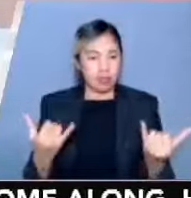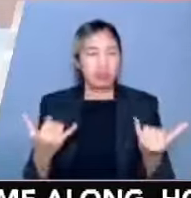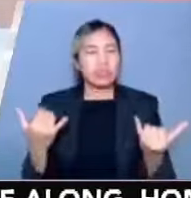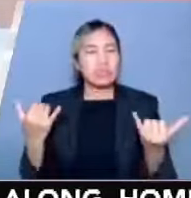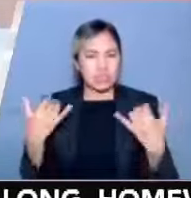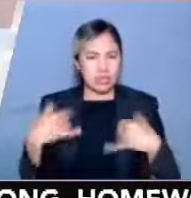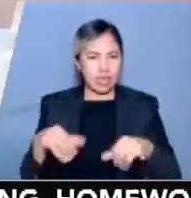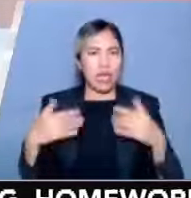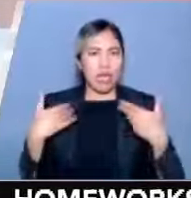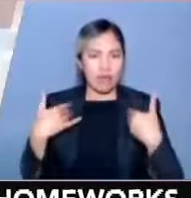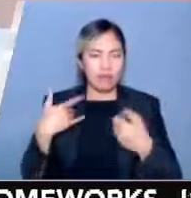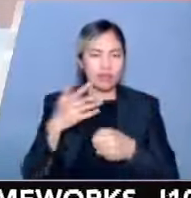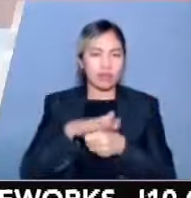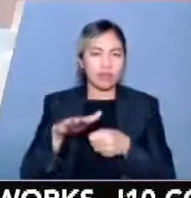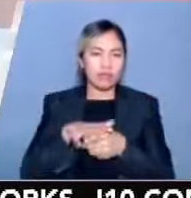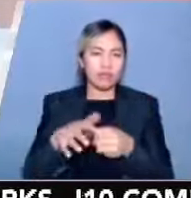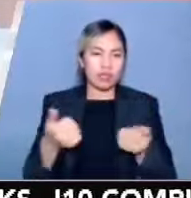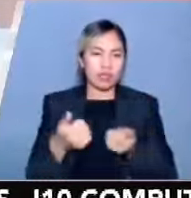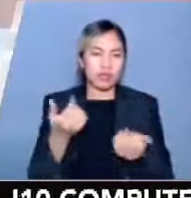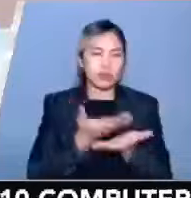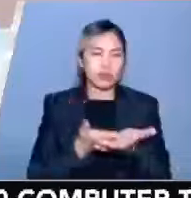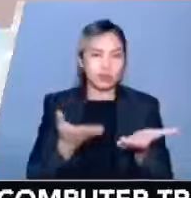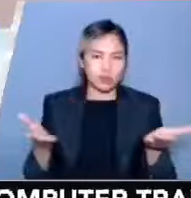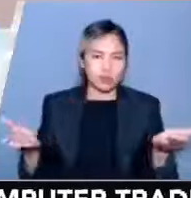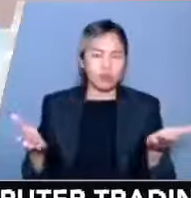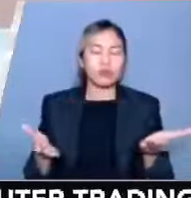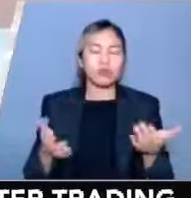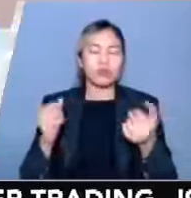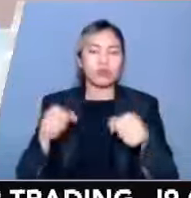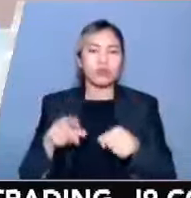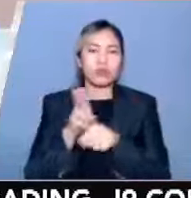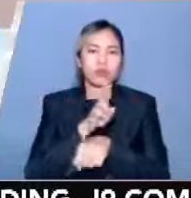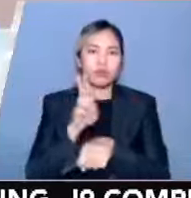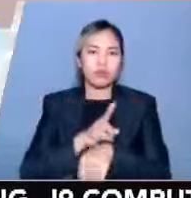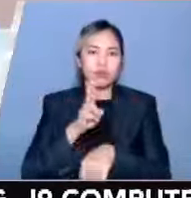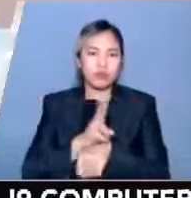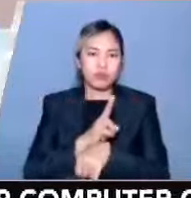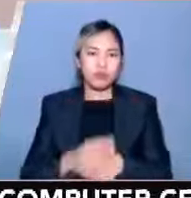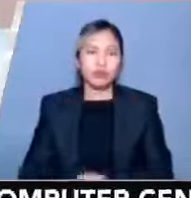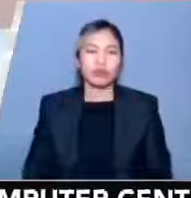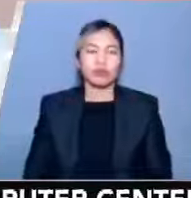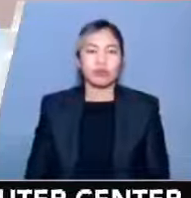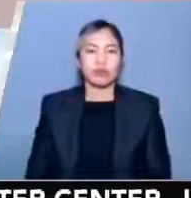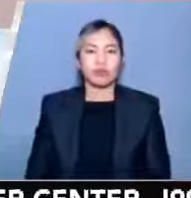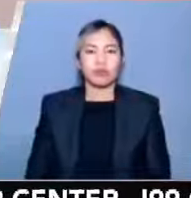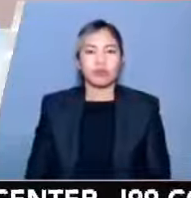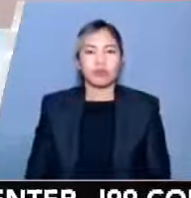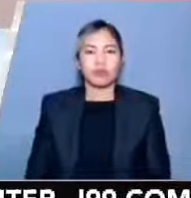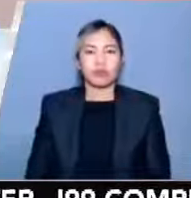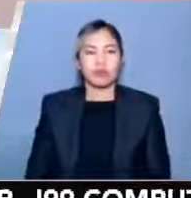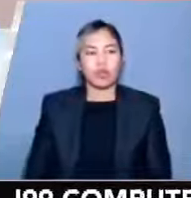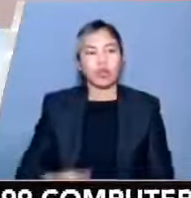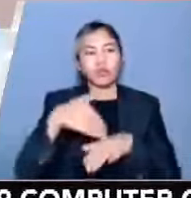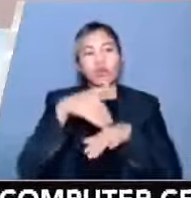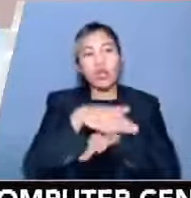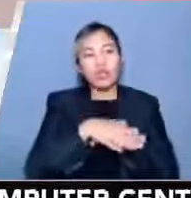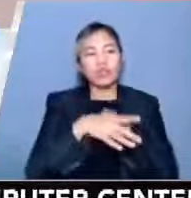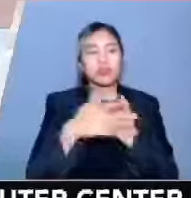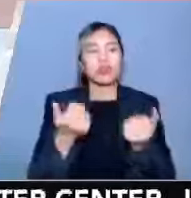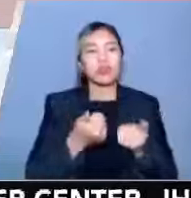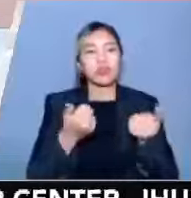na resources. In fact, Rafi, nagagamit nila yon para ipadala yung kanilang mga available resources, lalo na